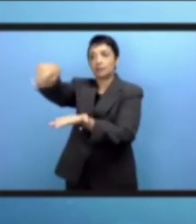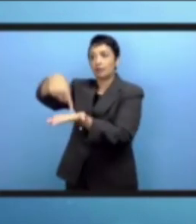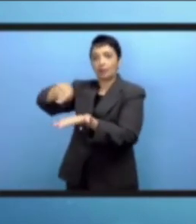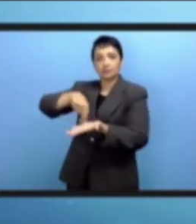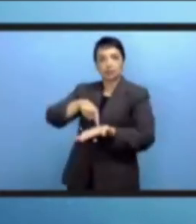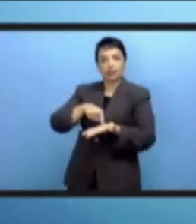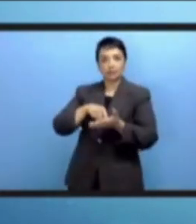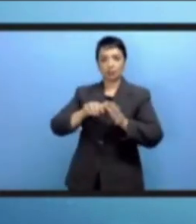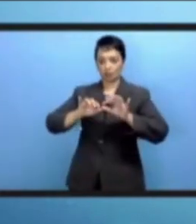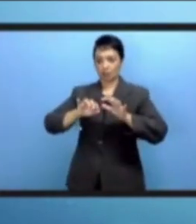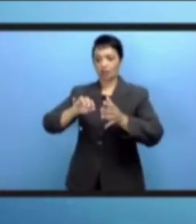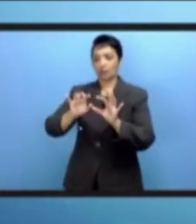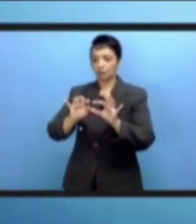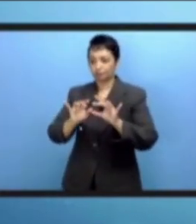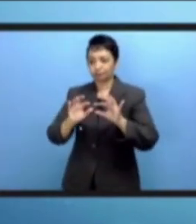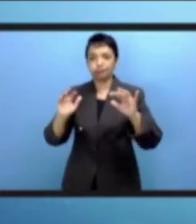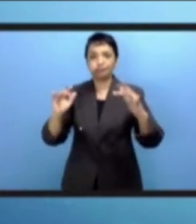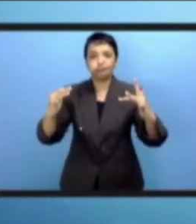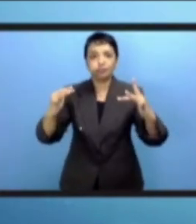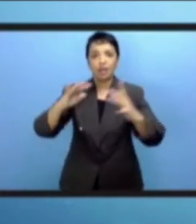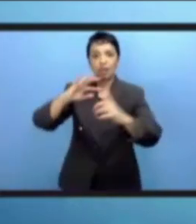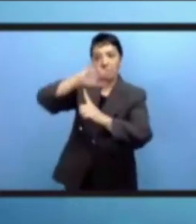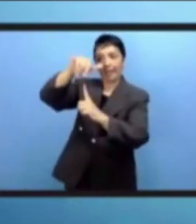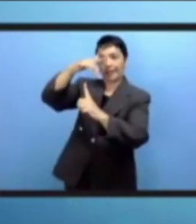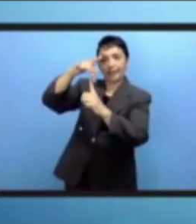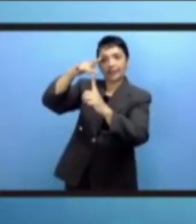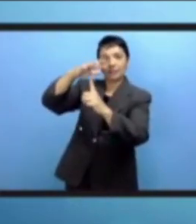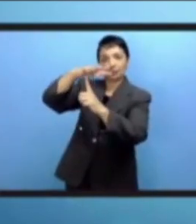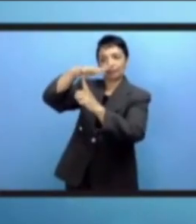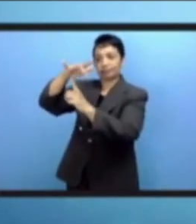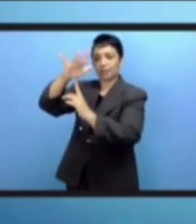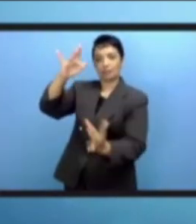их порядка 13 миллионов.